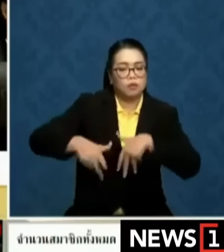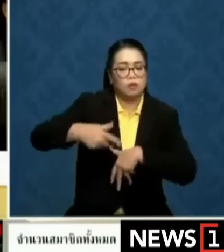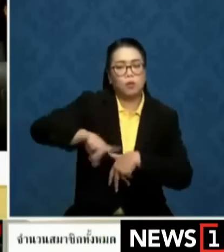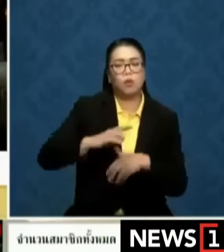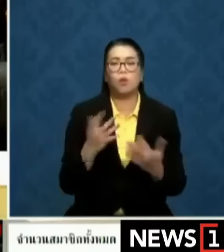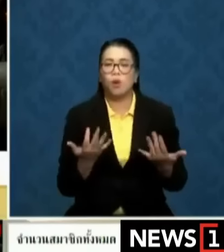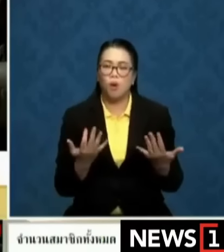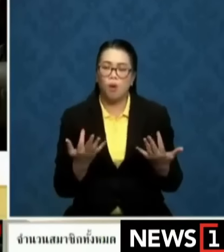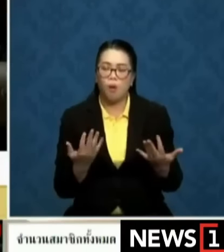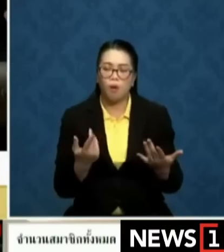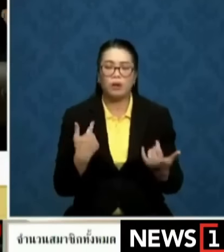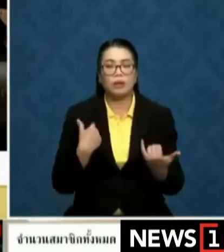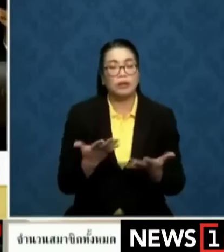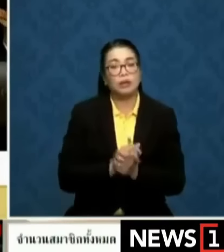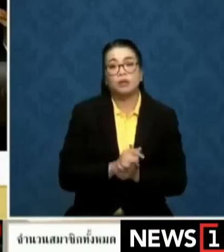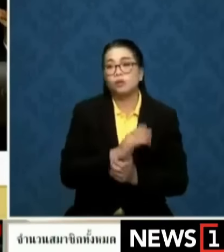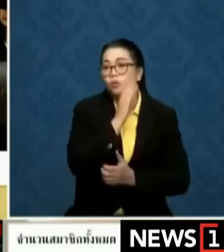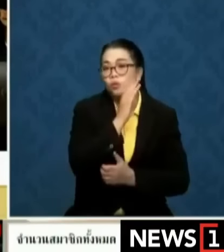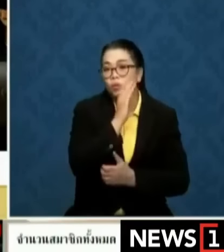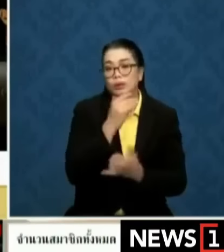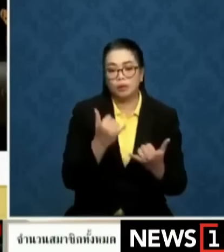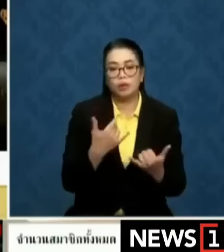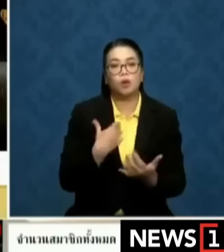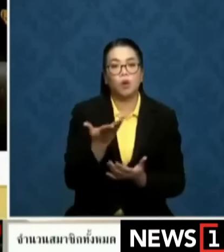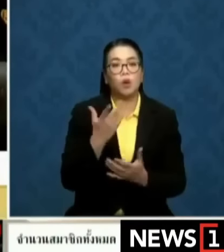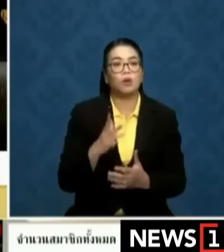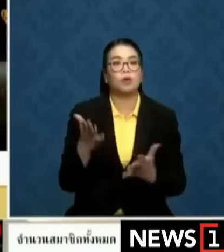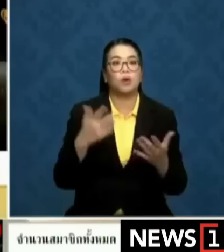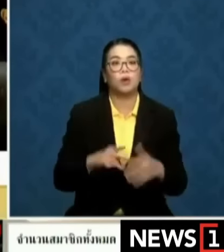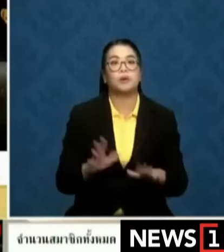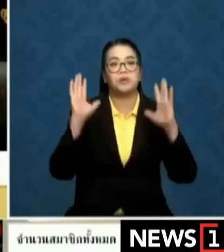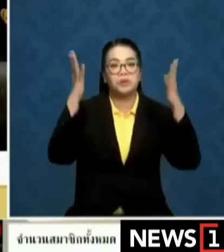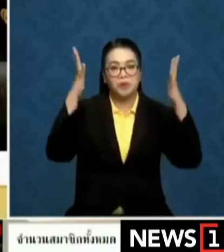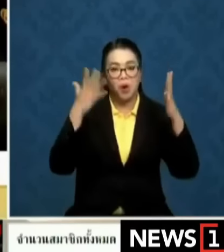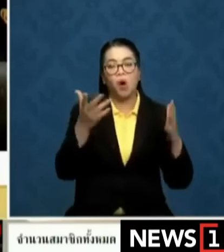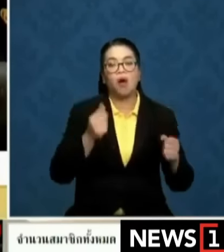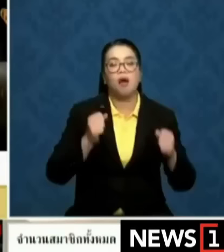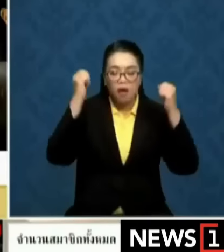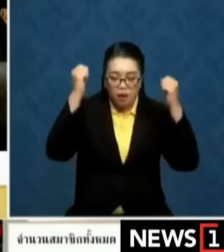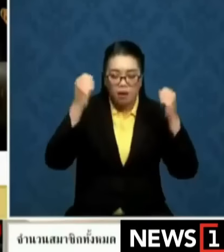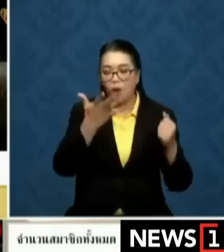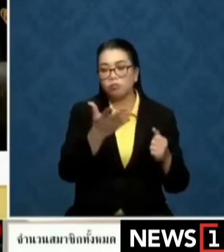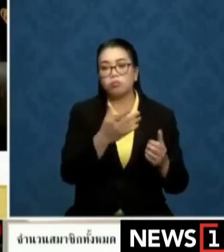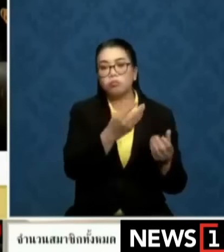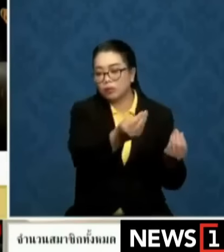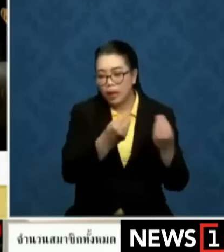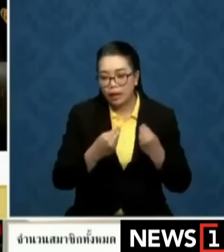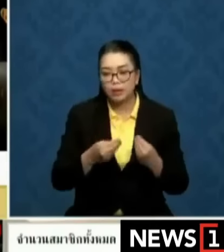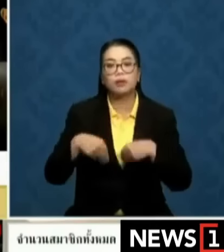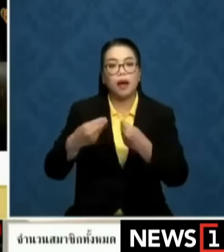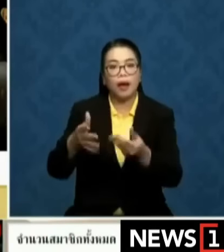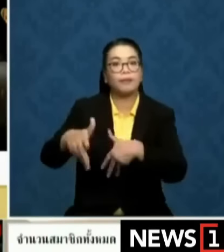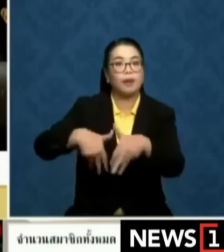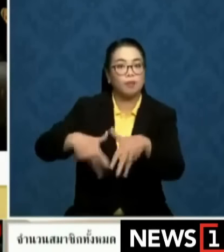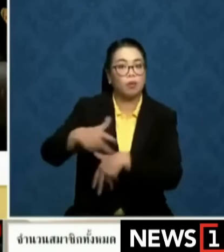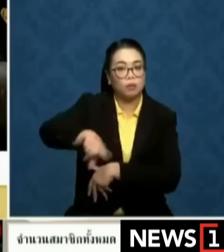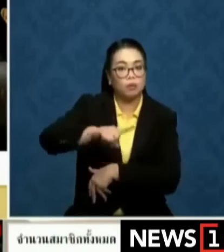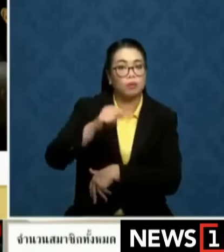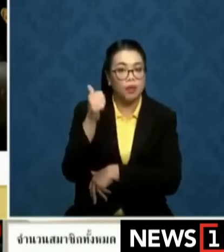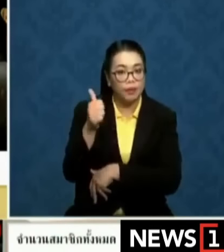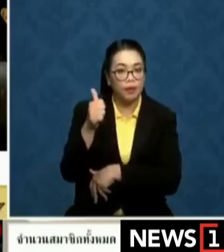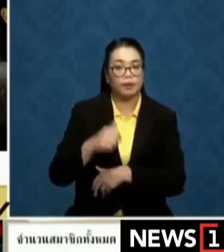แต่ปริบทสังคมเนี่ยสังคมก็พอจะเห็นแล้วว่าสาเหตุเกิดจากอะไรที่ทำให้ปลาหมอคลางดำเนี่ยมันกลับมาระบาดเป็น